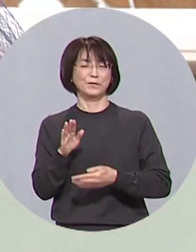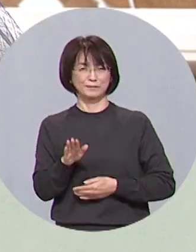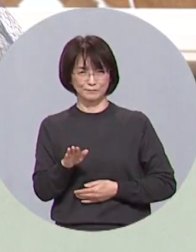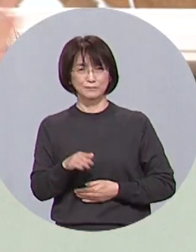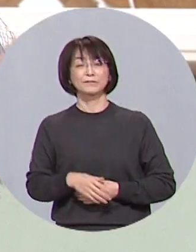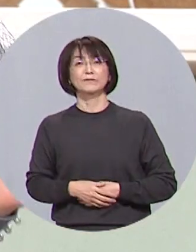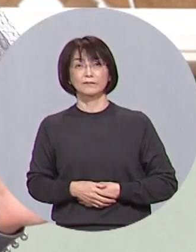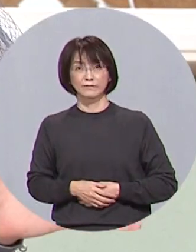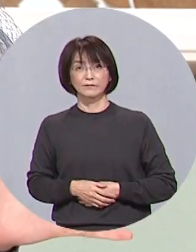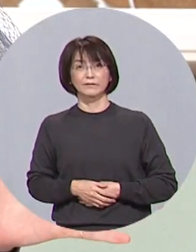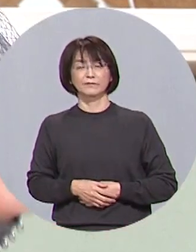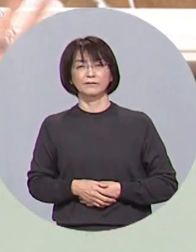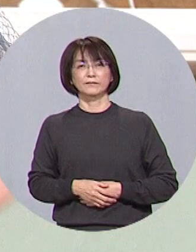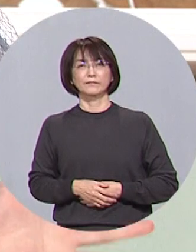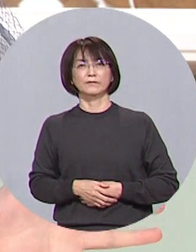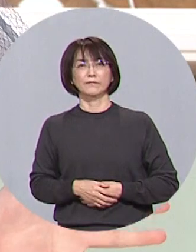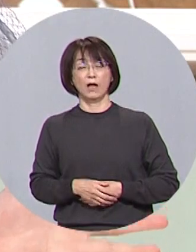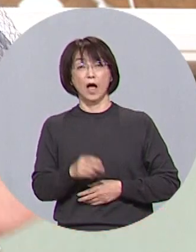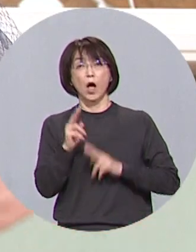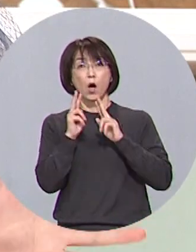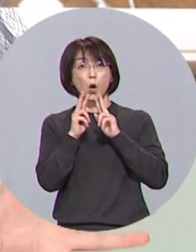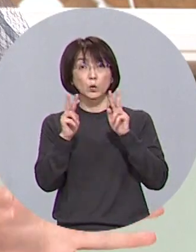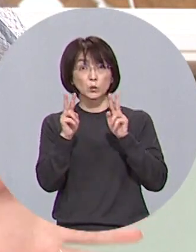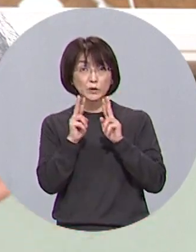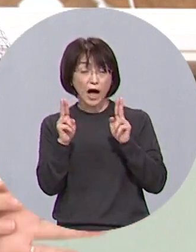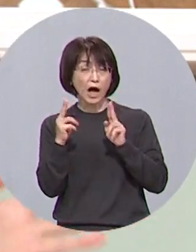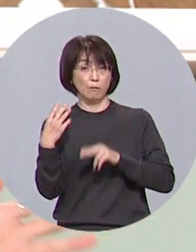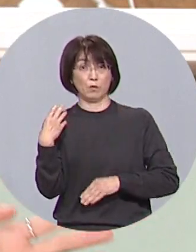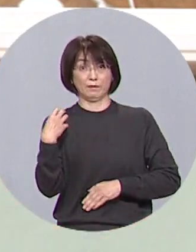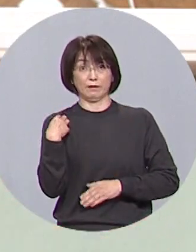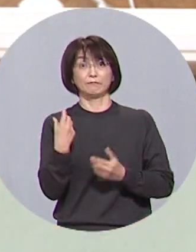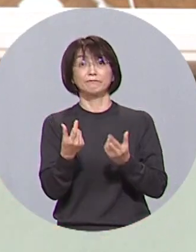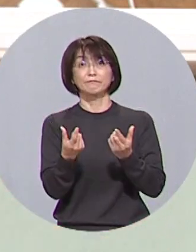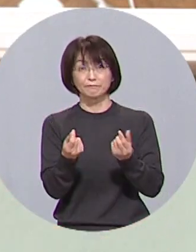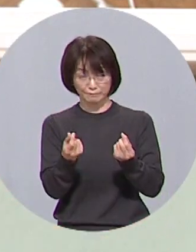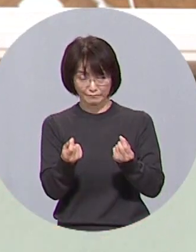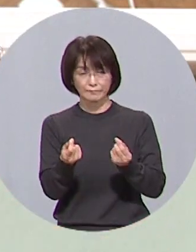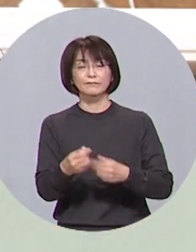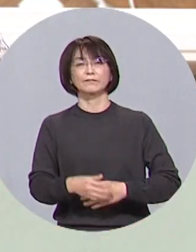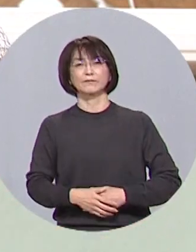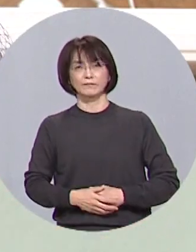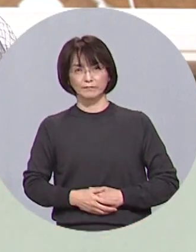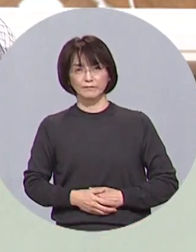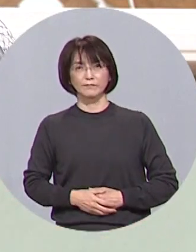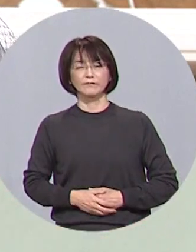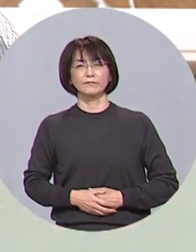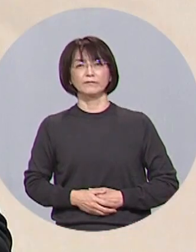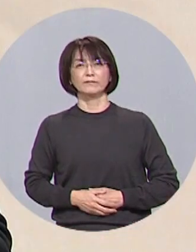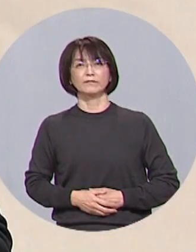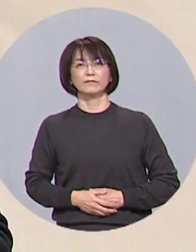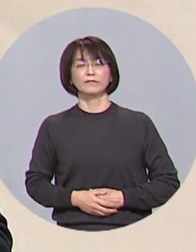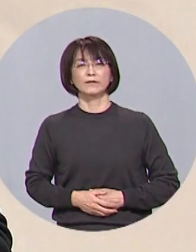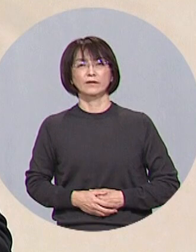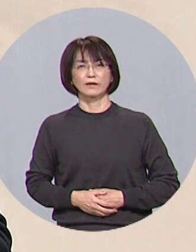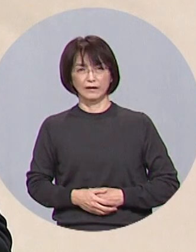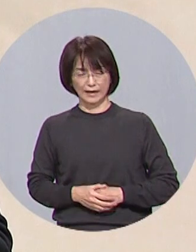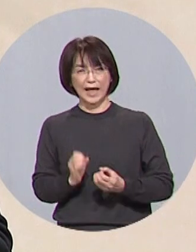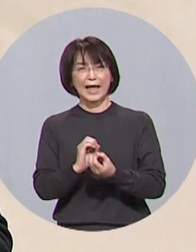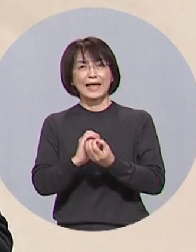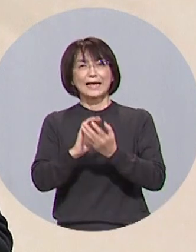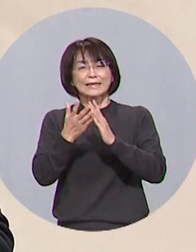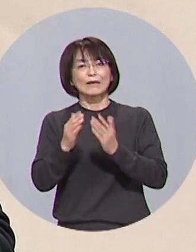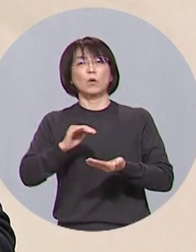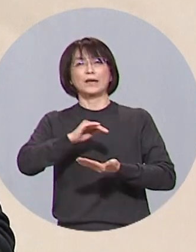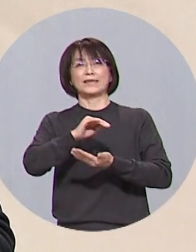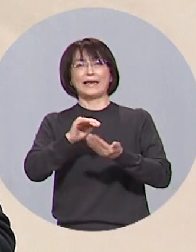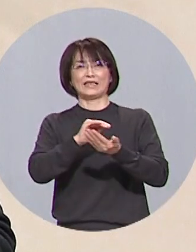う ん、はいはい、あのお話にもあった通り主題歌も、ね、 はい、そうです、 ご担当されているということで、 そうですね、これニュー咲き誇る埼玉という曲でございま